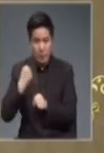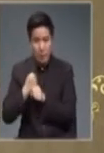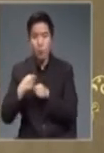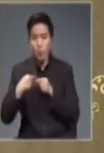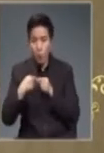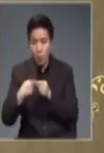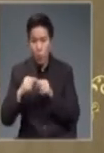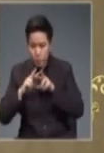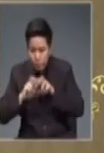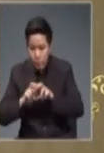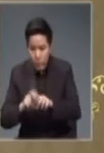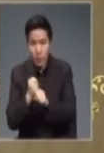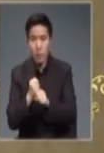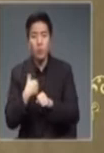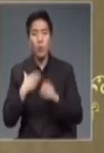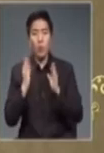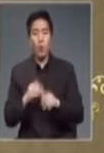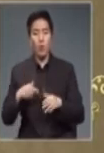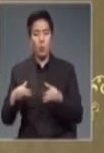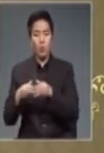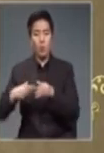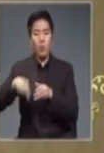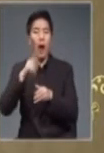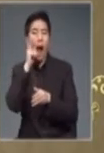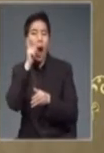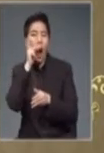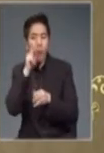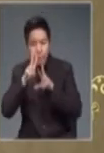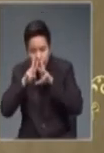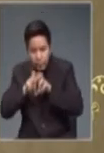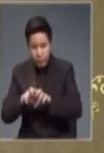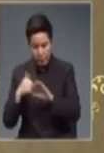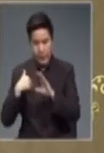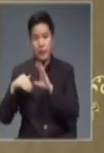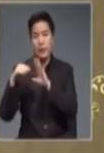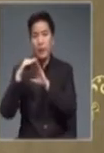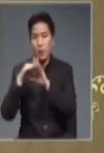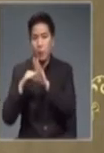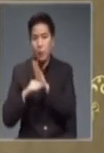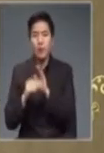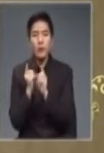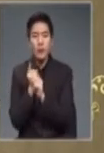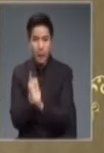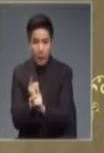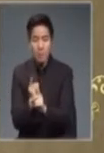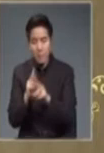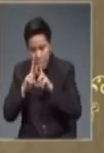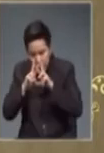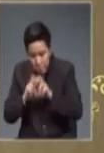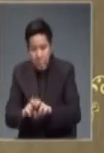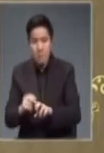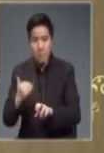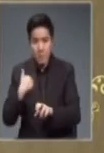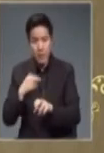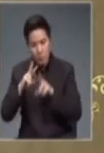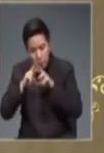าติศาสนาและพระมหากษัตริย์ผมได้รับรายงานว่าที่ประชุมอธิการบดีมหาวิทยาลัยราชภัฏได้มีการปรับยุทธศาสตร์ม